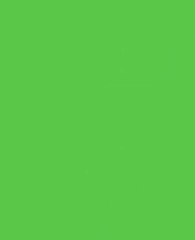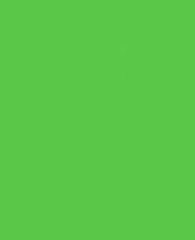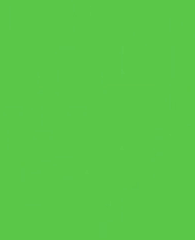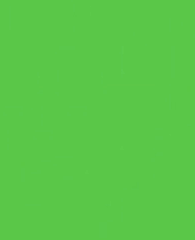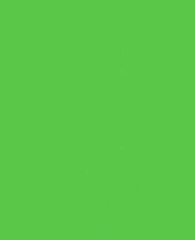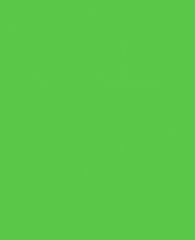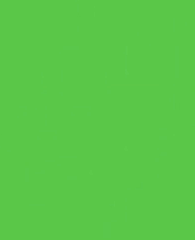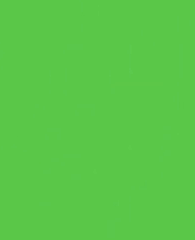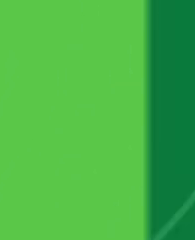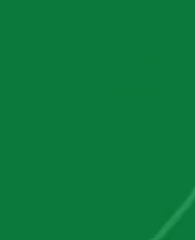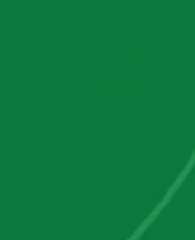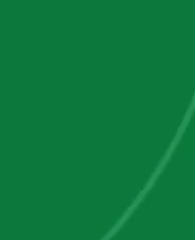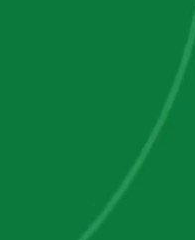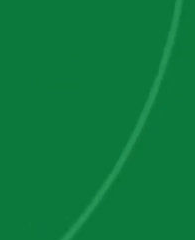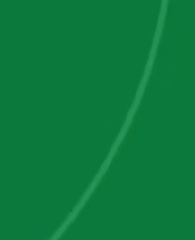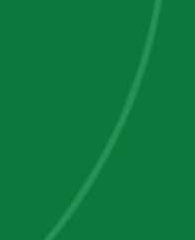Музика